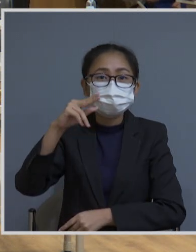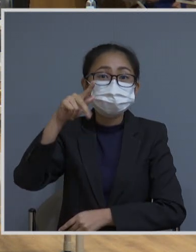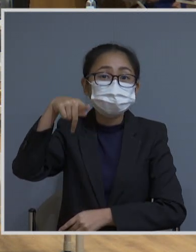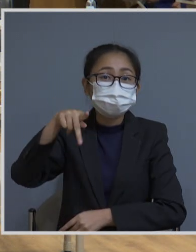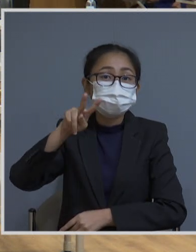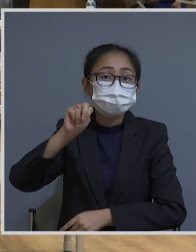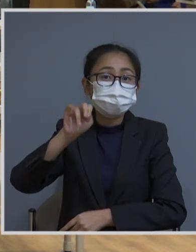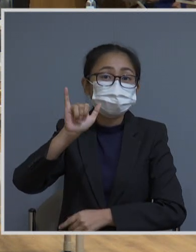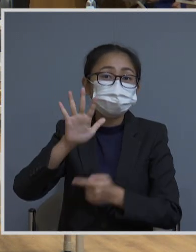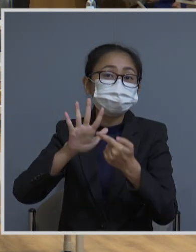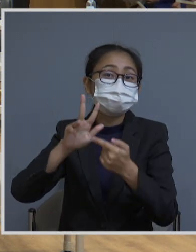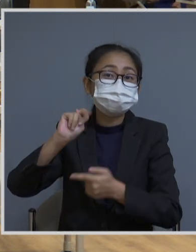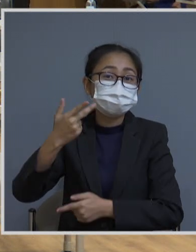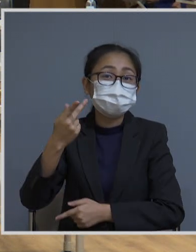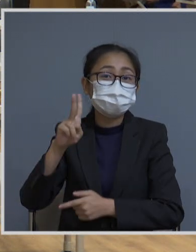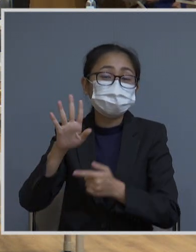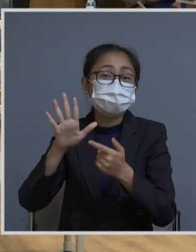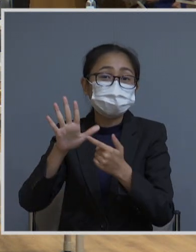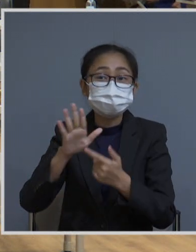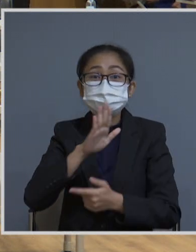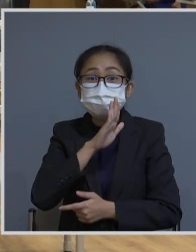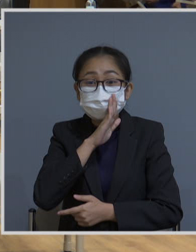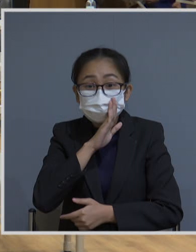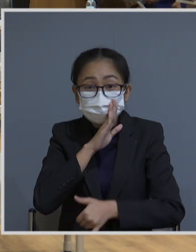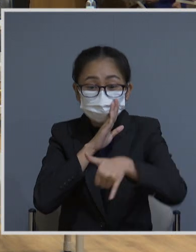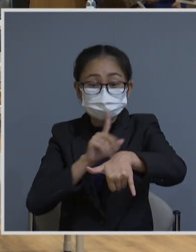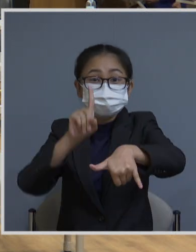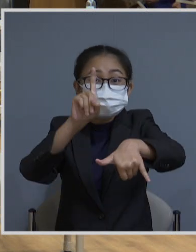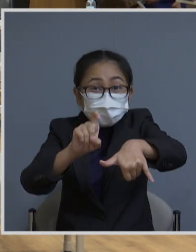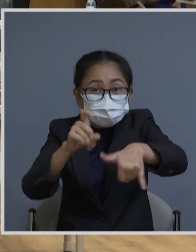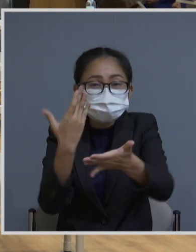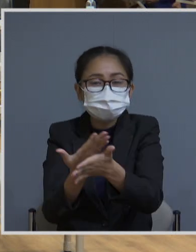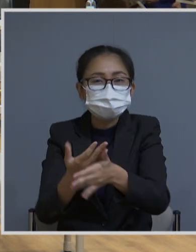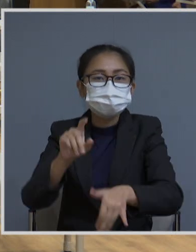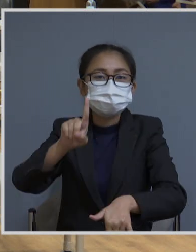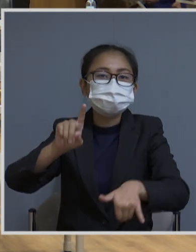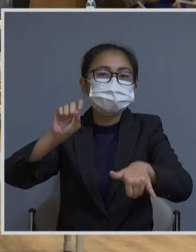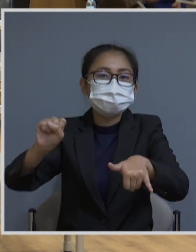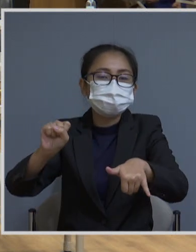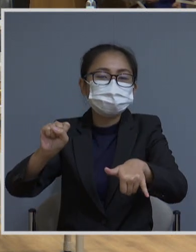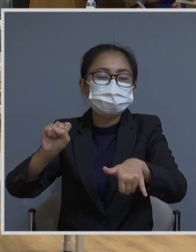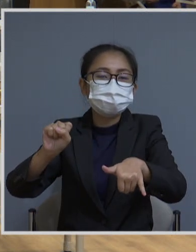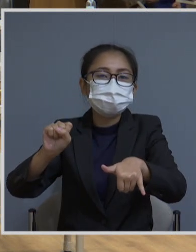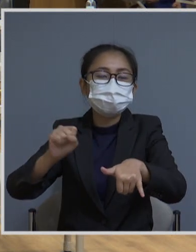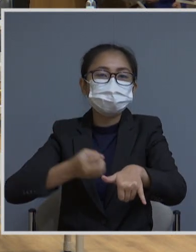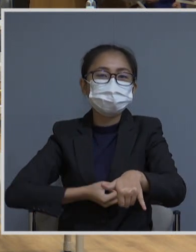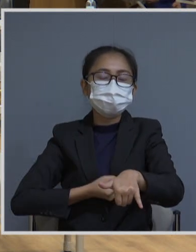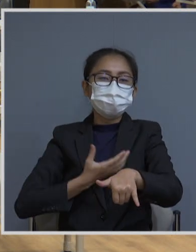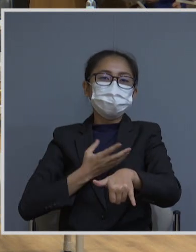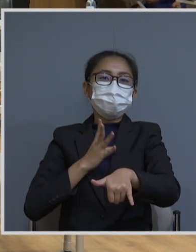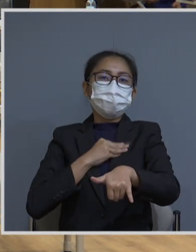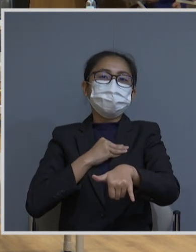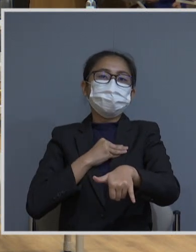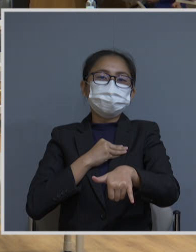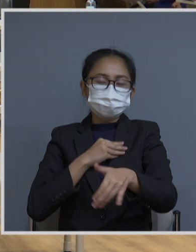พี่น้องตระกูลนี้ฉันเลี้ยงถ้าล้มไป 1ตัวตายไป 1ตัวตัวละแสนบาทนี่โอ๊ยหัวใจจะวายค่ะทำอาหารที่